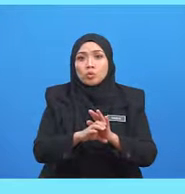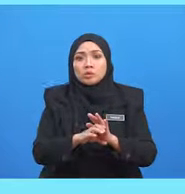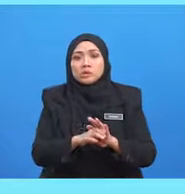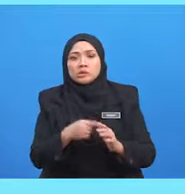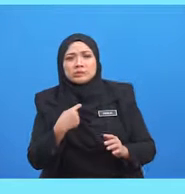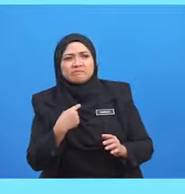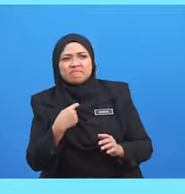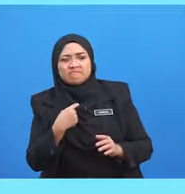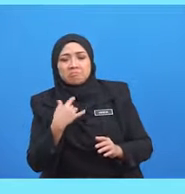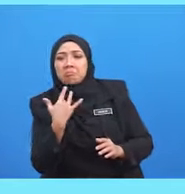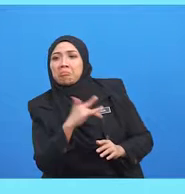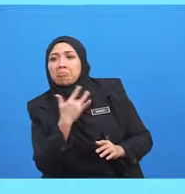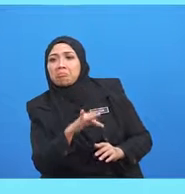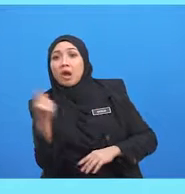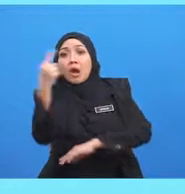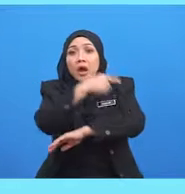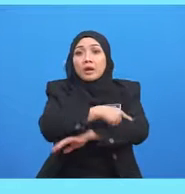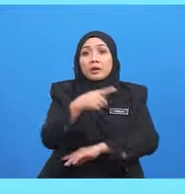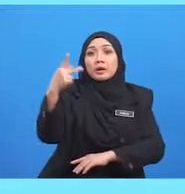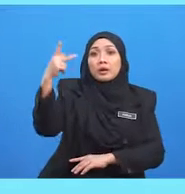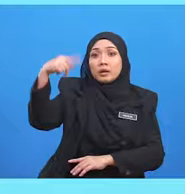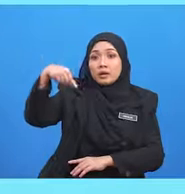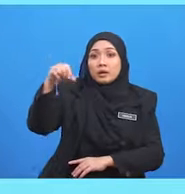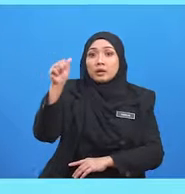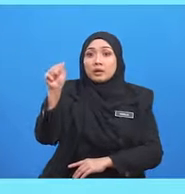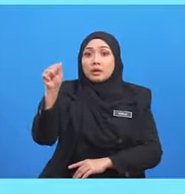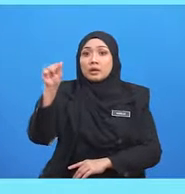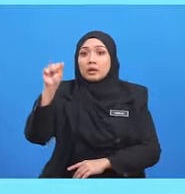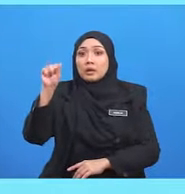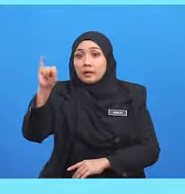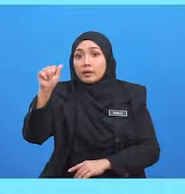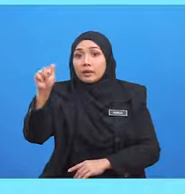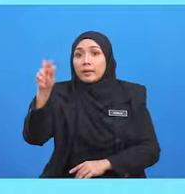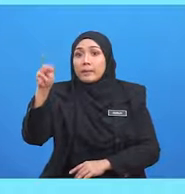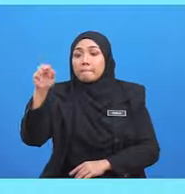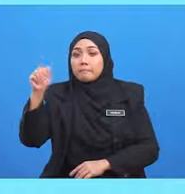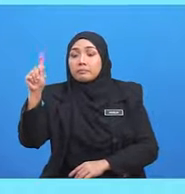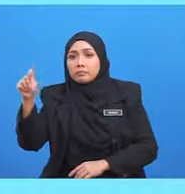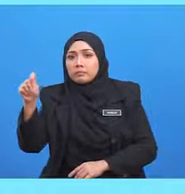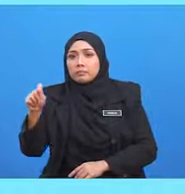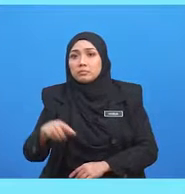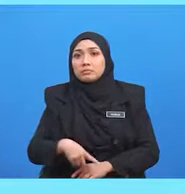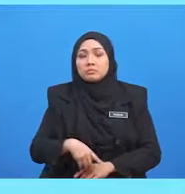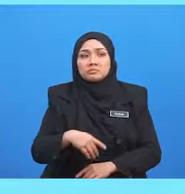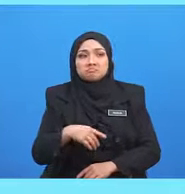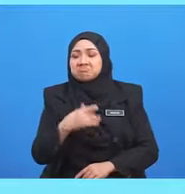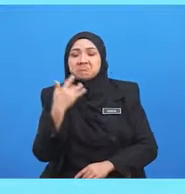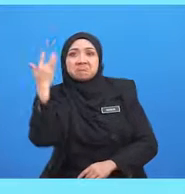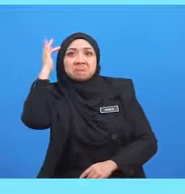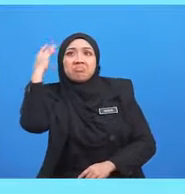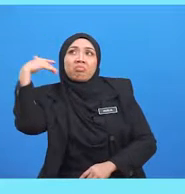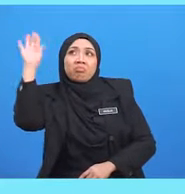atau peristiwa yang berlaku di padang mahsyar serta pembalasan syurga dan